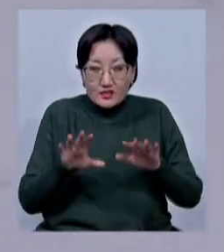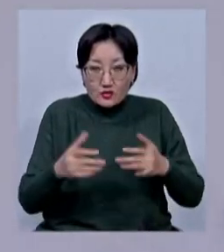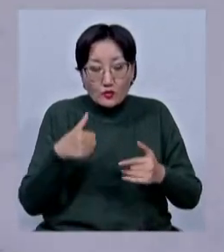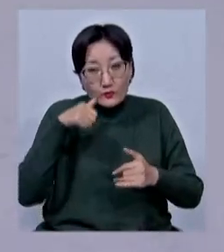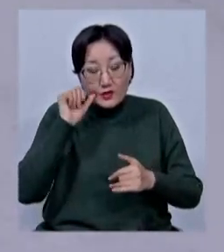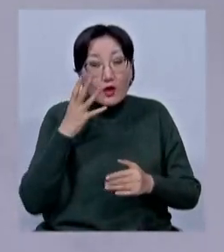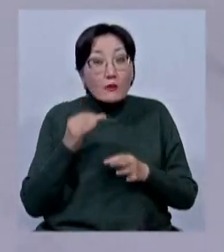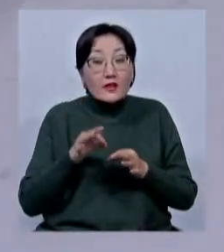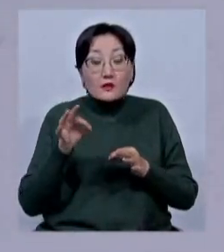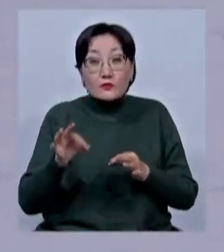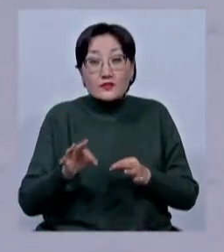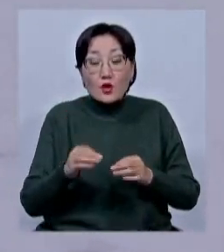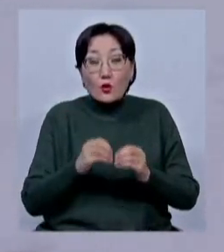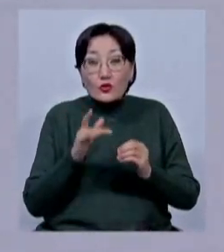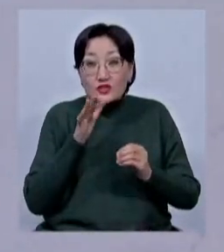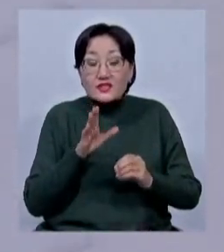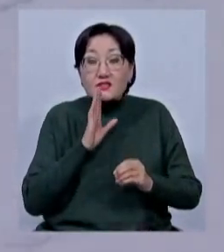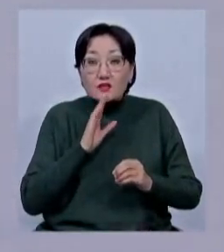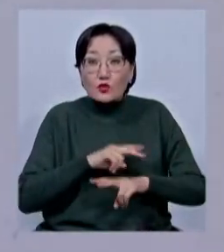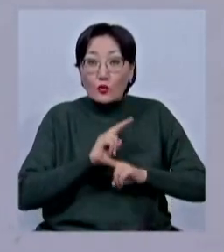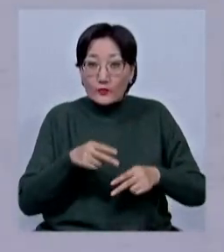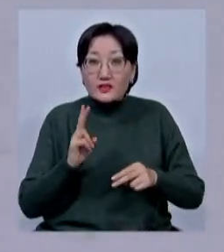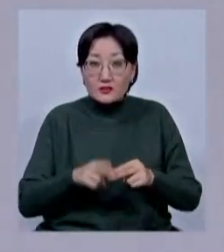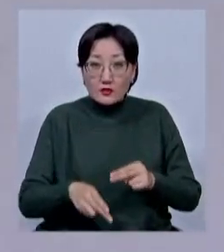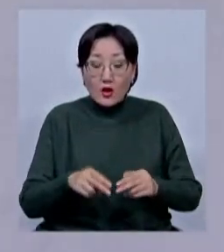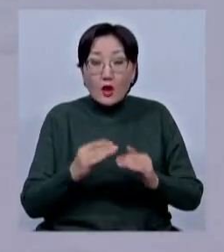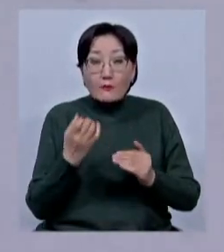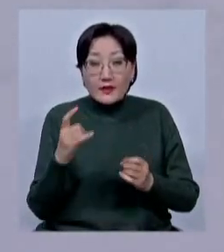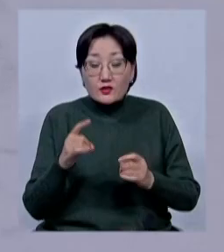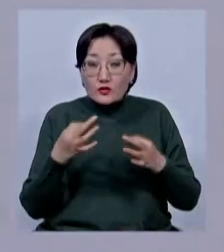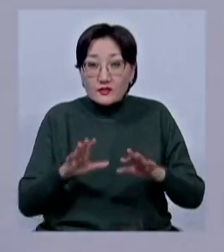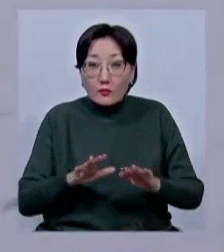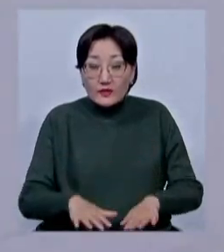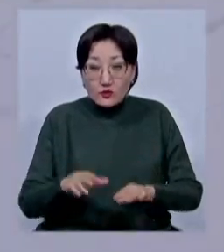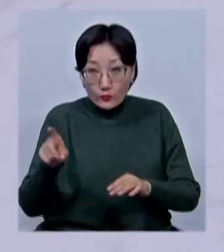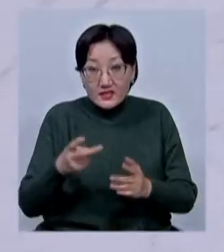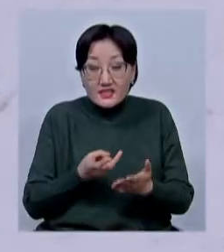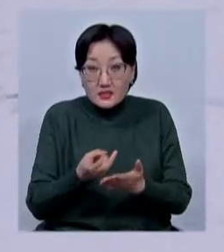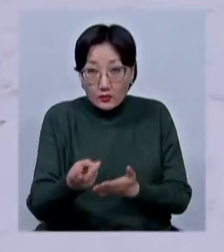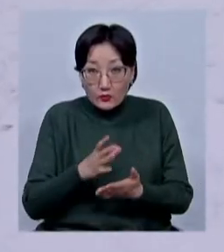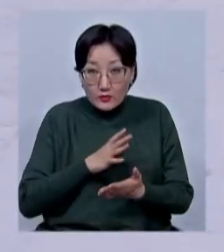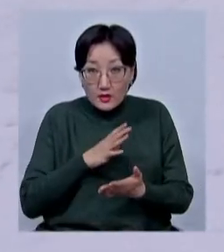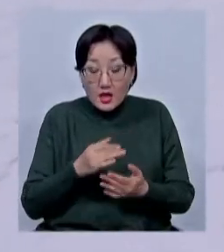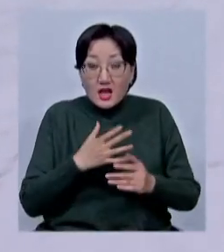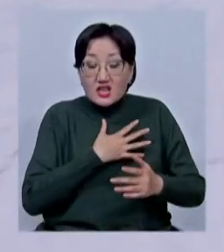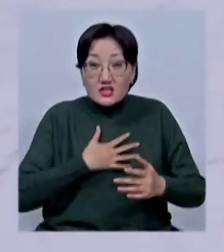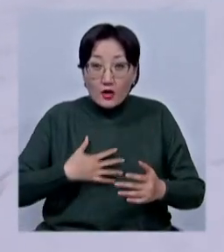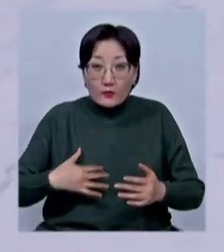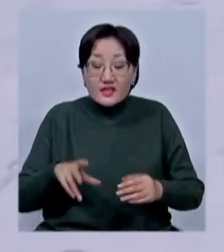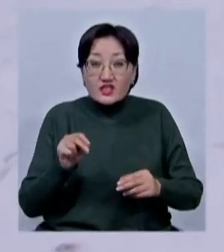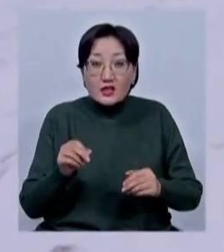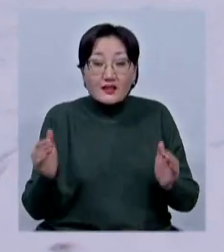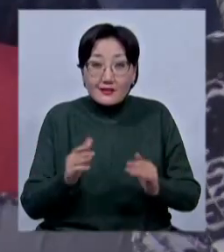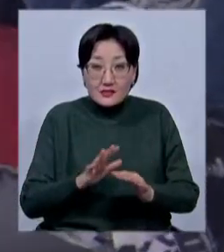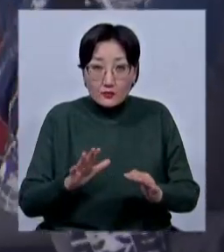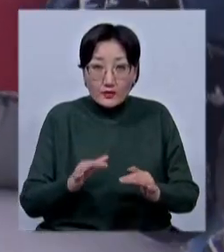күні кеше Алматы облысында 10 жасар қыздың өлімімен аяқталды. Бала рұқсат етілмеген орында сырғанаған. Соған қарамастан жарақат алушылардың саны